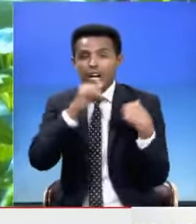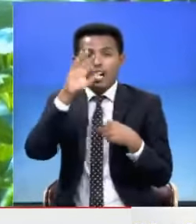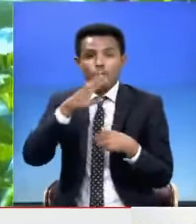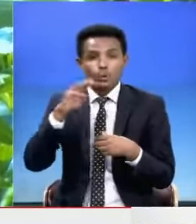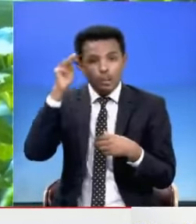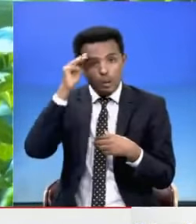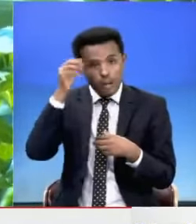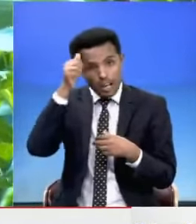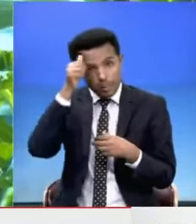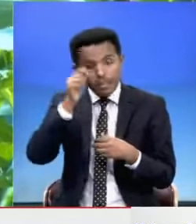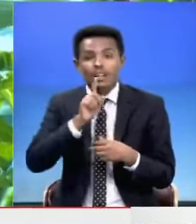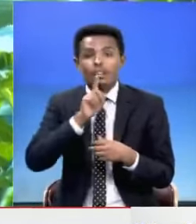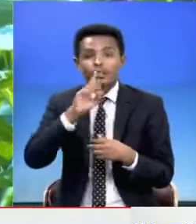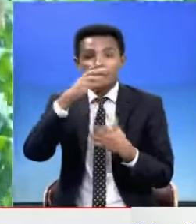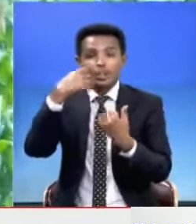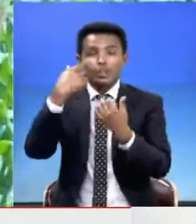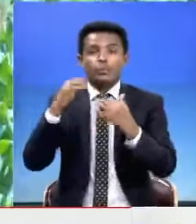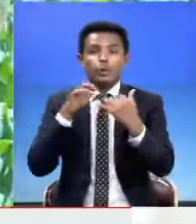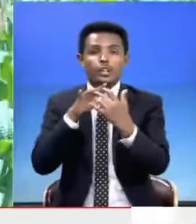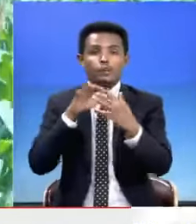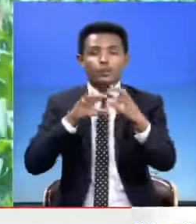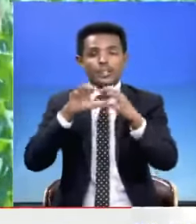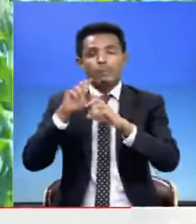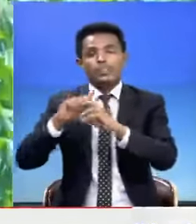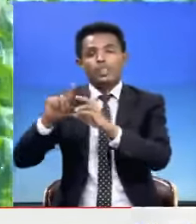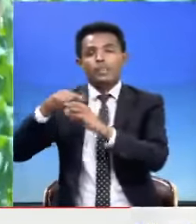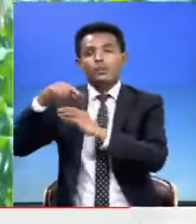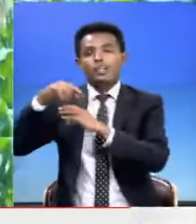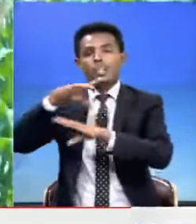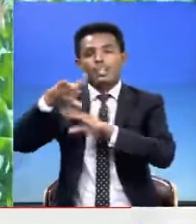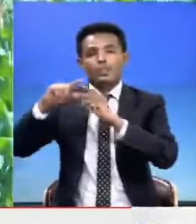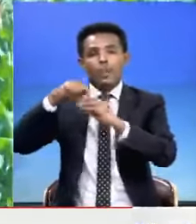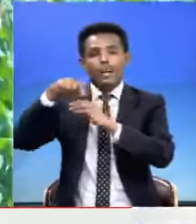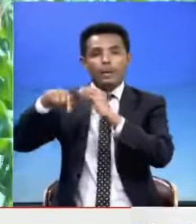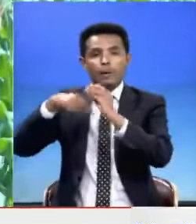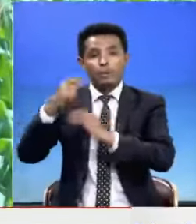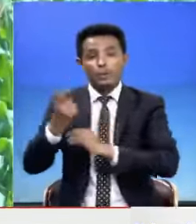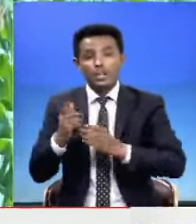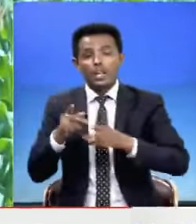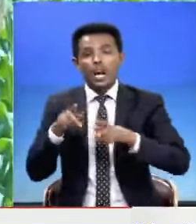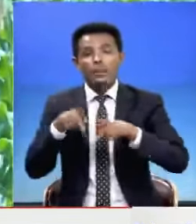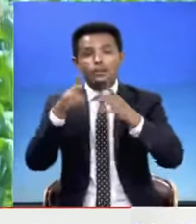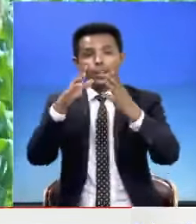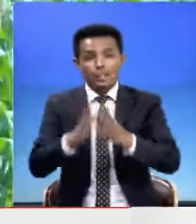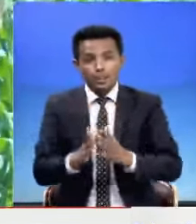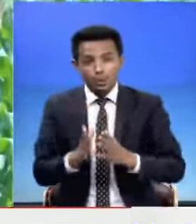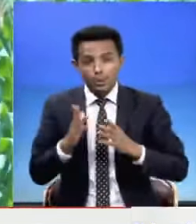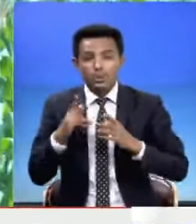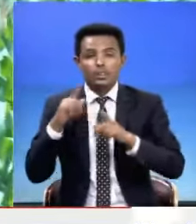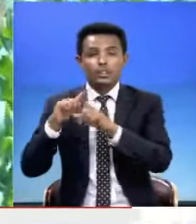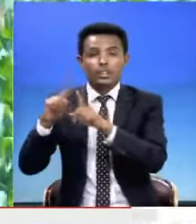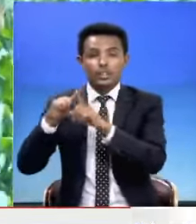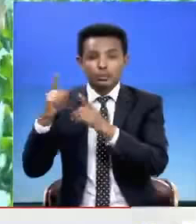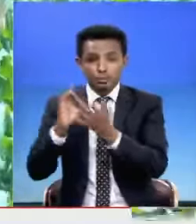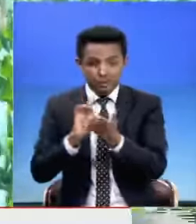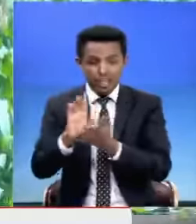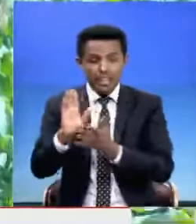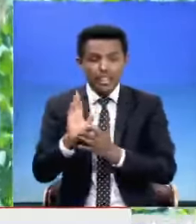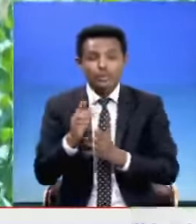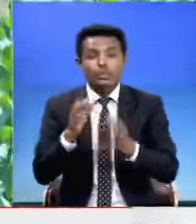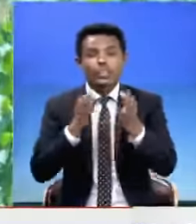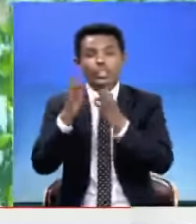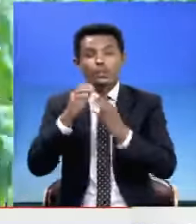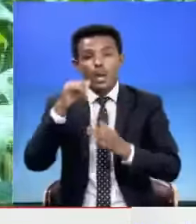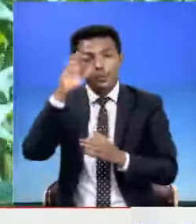ናቸው። ጦርነቱ በተካሄደባቸው በተለያዩ የክልሉ አካባቢዎች አርሶ አደሮች ከግብርና ስራቸው መፈናቀላቸውን የገለጹት አቶ ጥላሁን